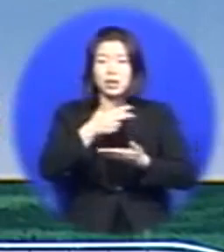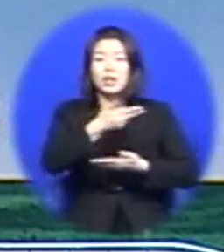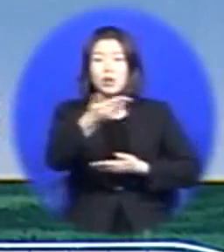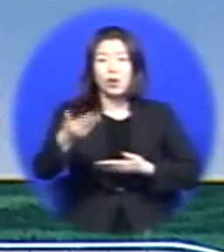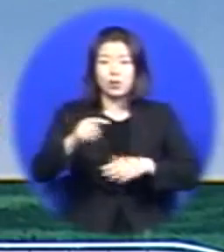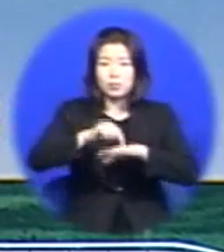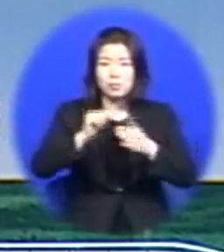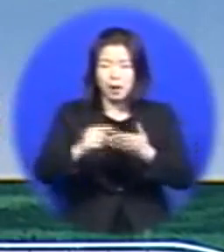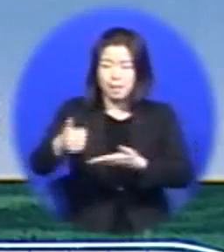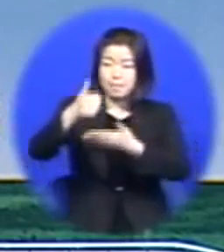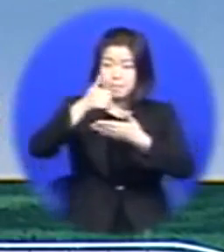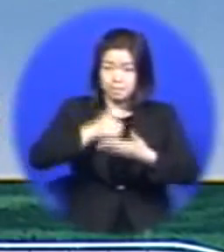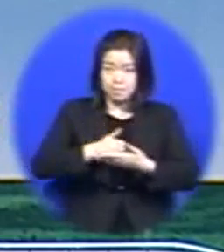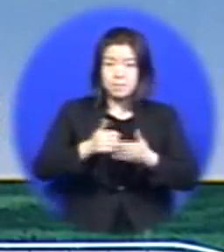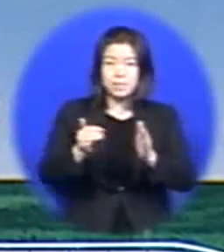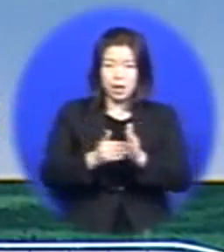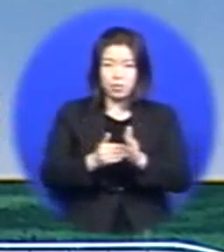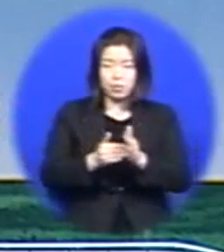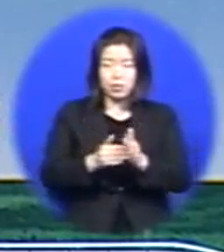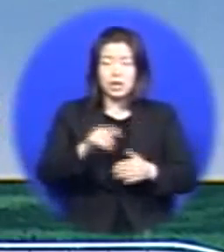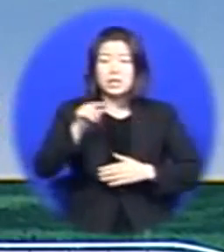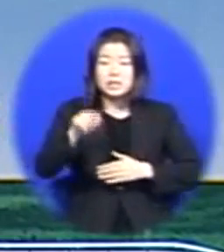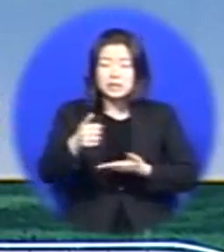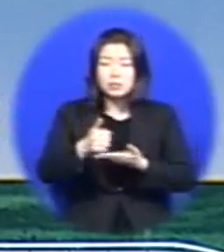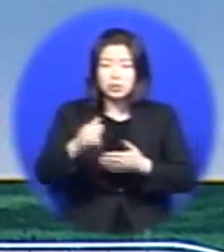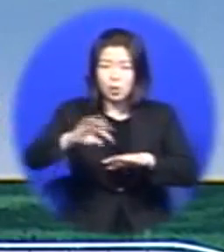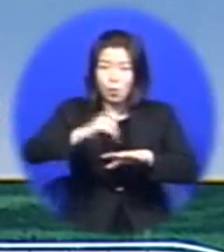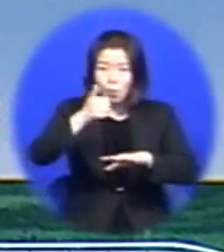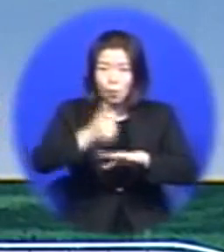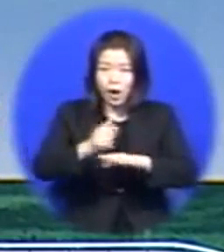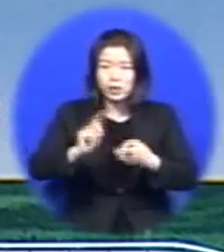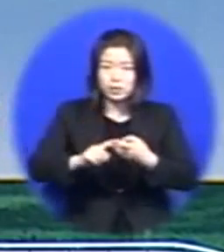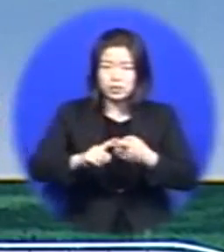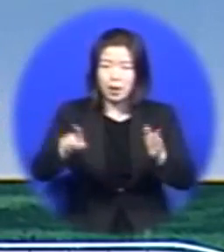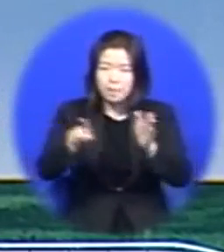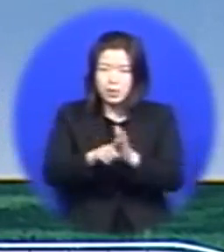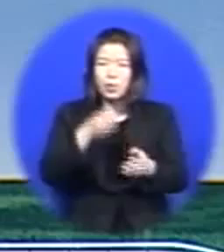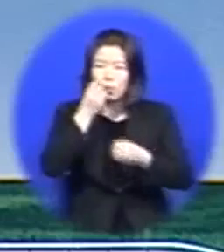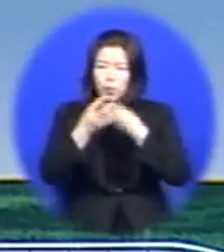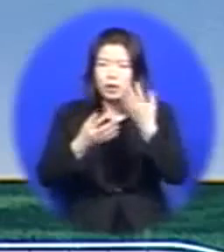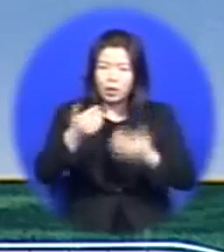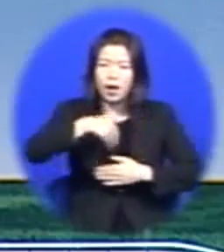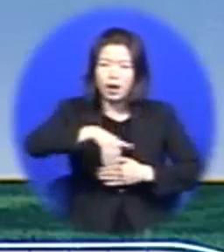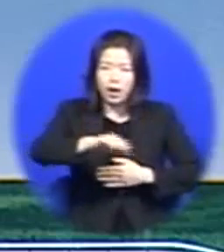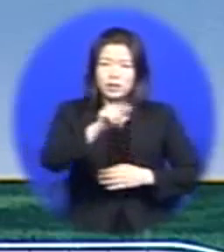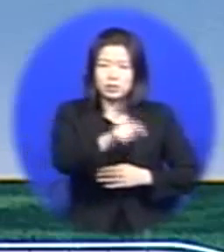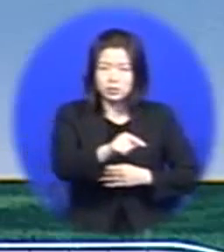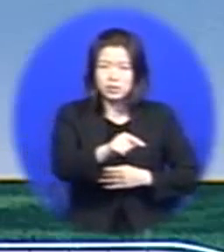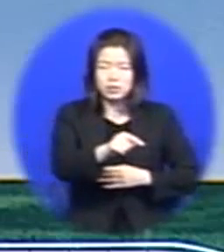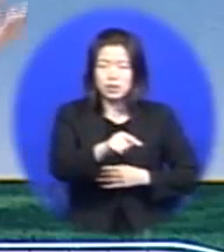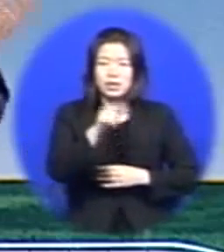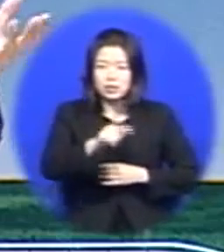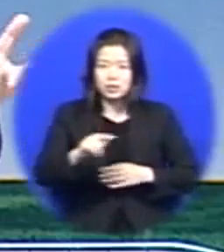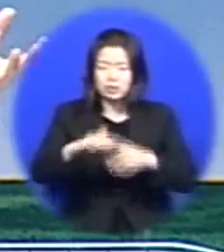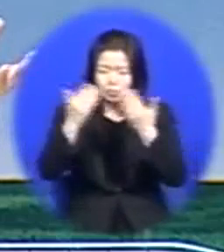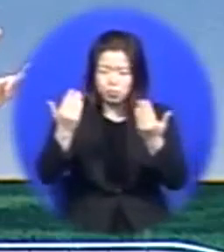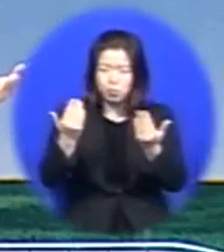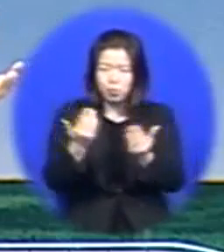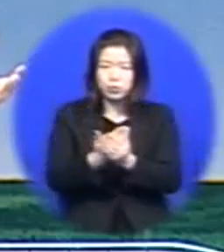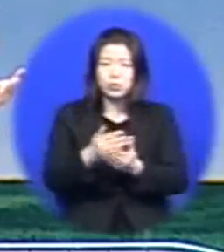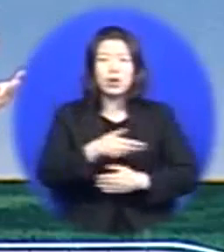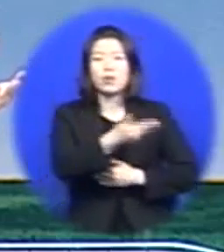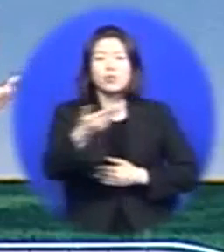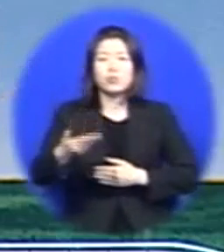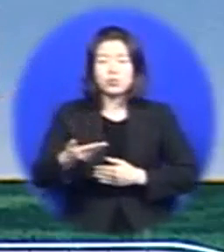마음에 영접하고 그분이 왕이심을 여러분이 진짜 믿고 고백하며 나가는 것은 그건 전적으로 여러분이